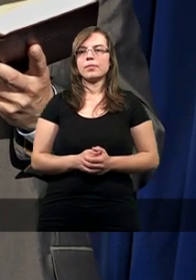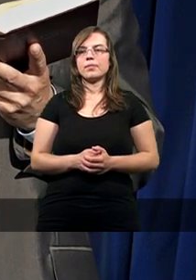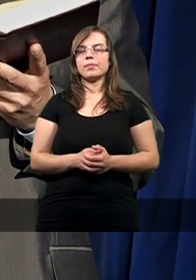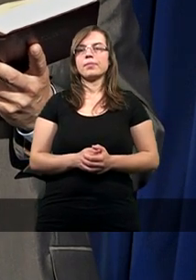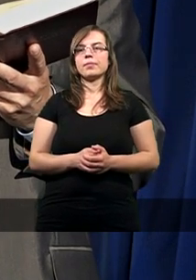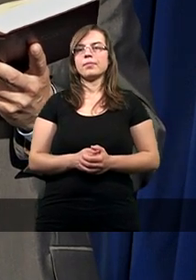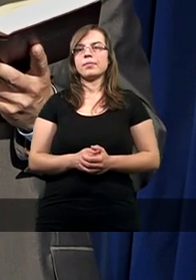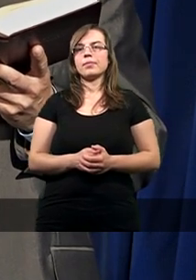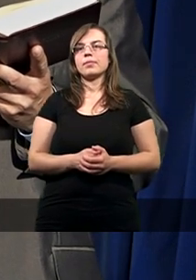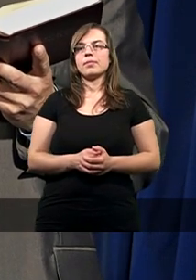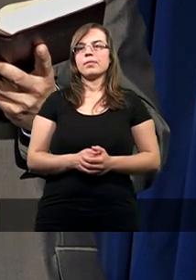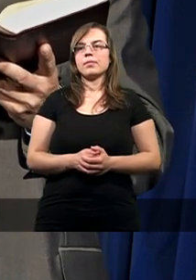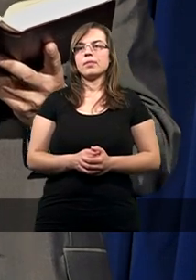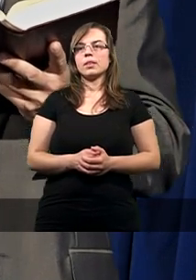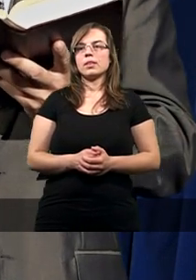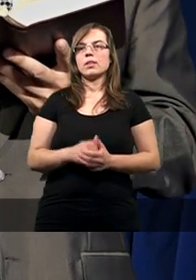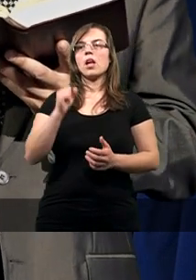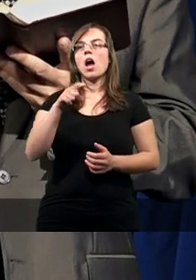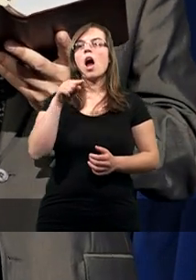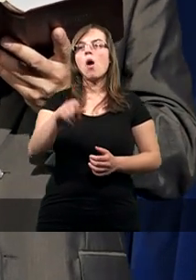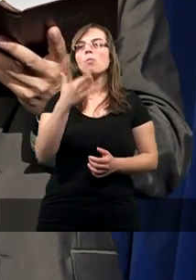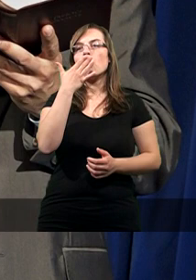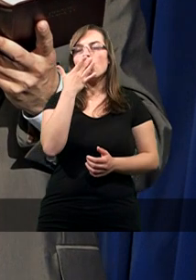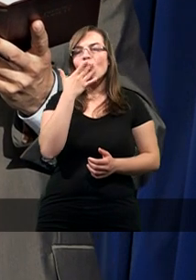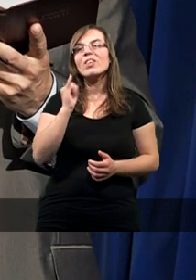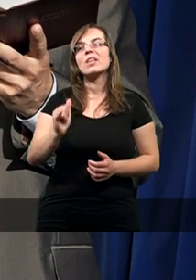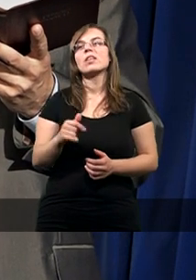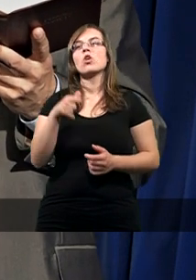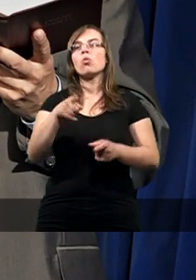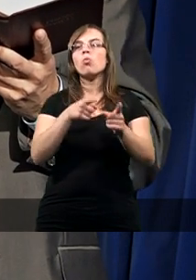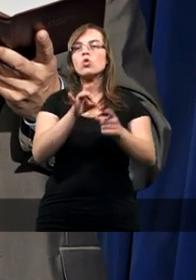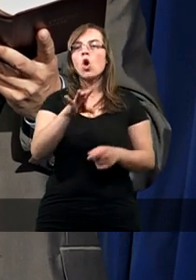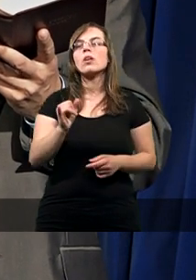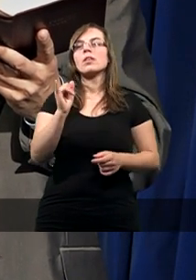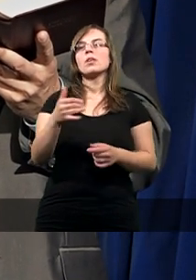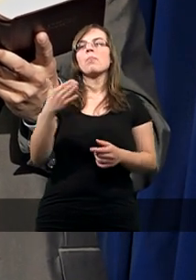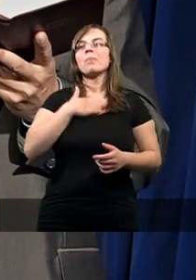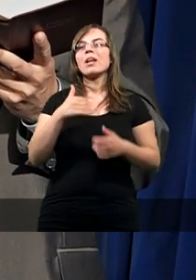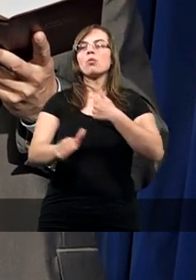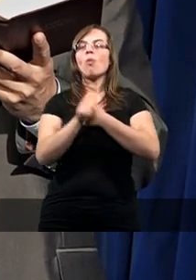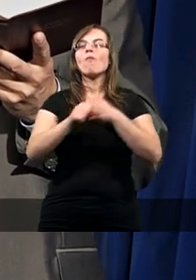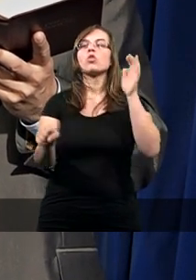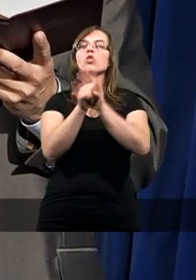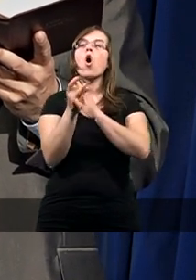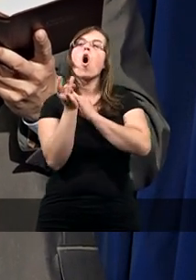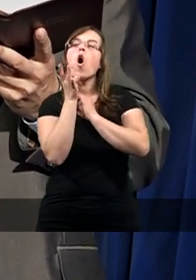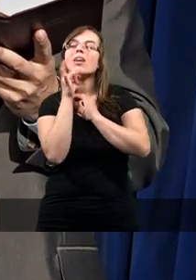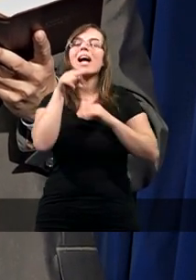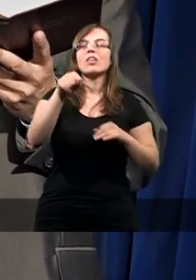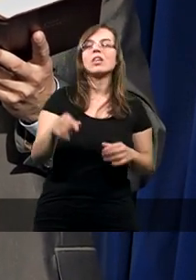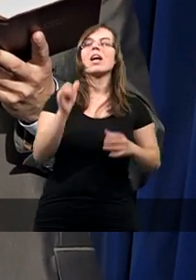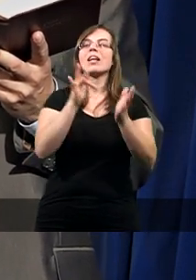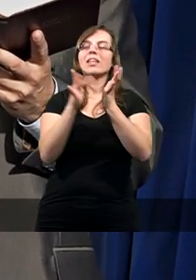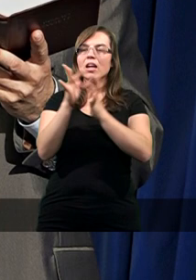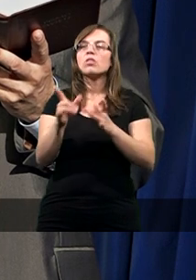on the ground as though he heard them not. A to mówili, kusząc go, by mieć powód do oskarżenia go. A